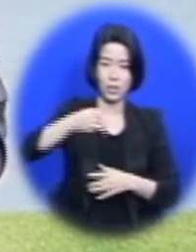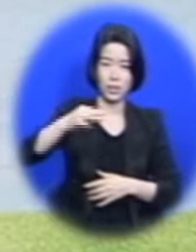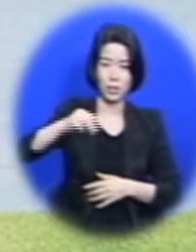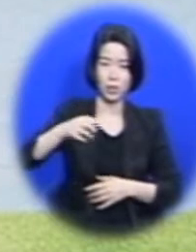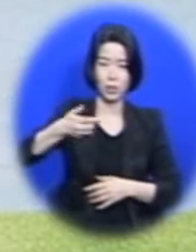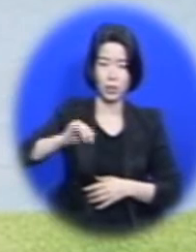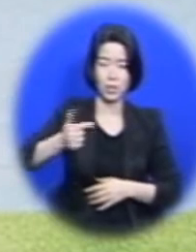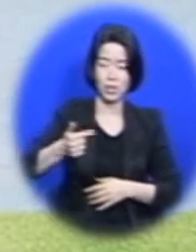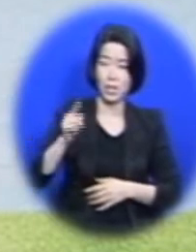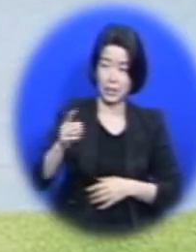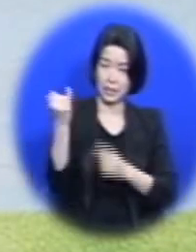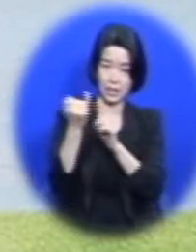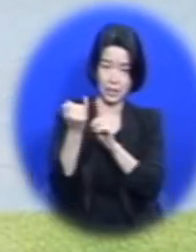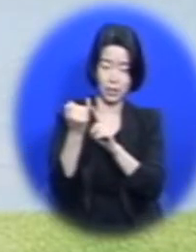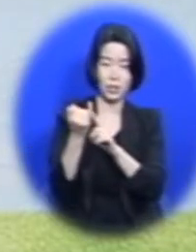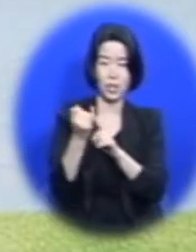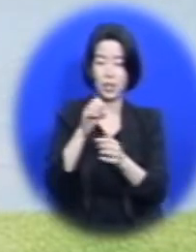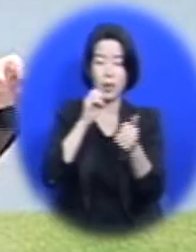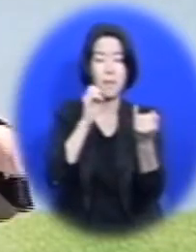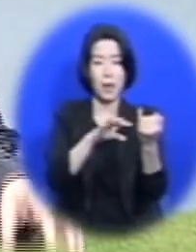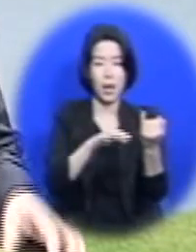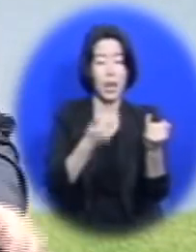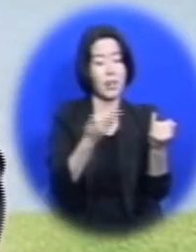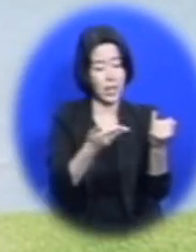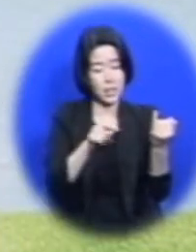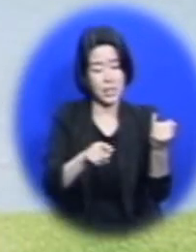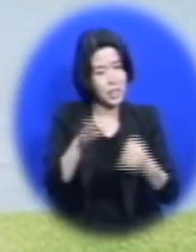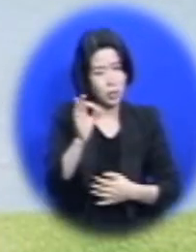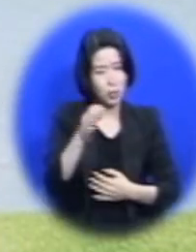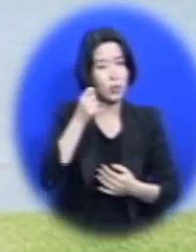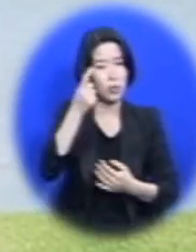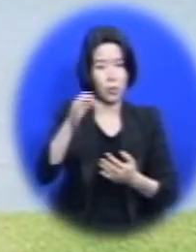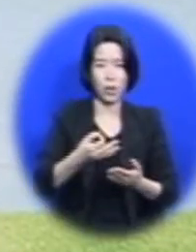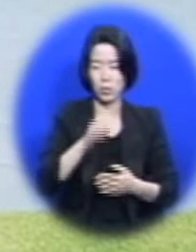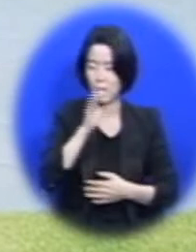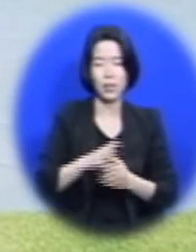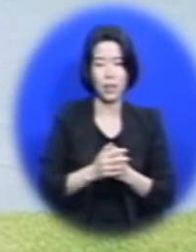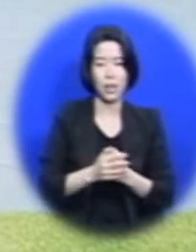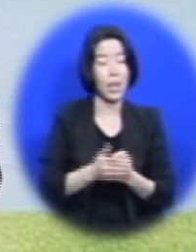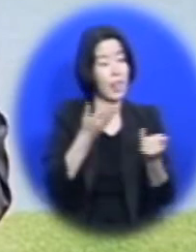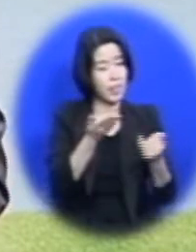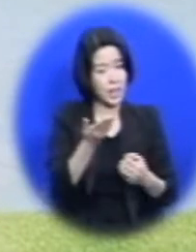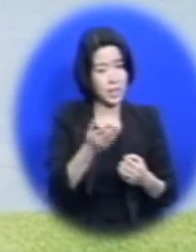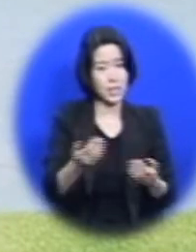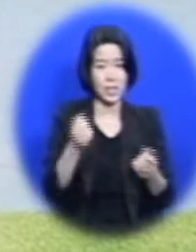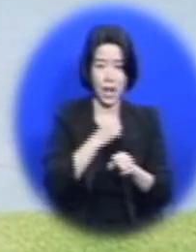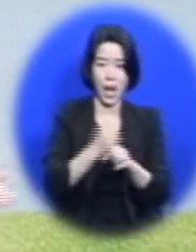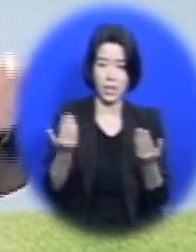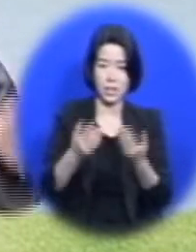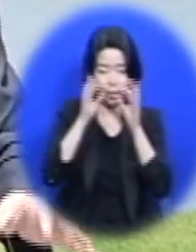올리브라는 간호사에게 이야기를 합니다. 당신은 이 봉급으로는 안 돼요. 당신이 하는 일을